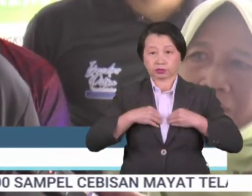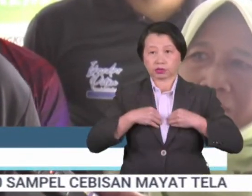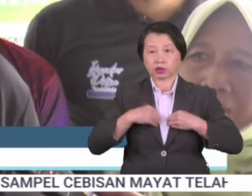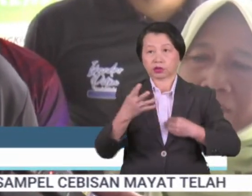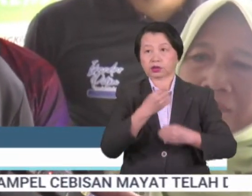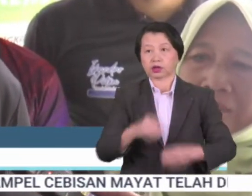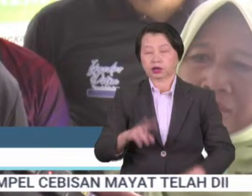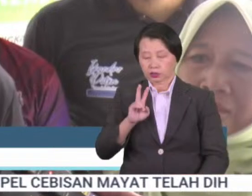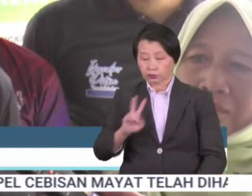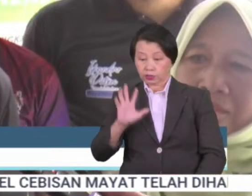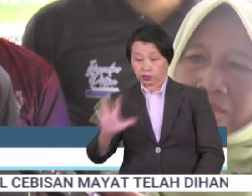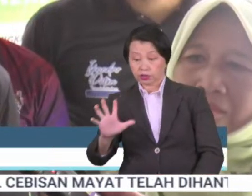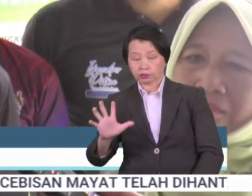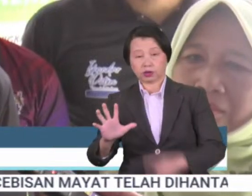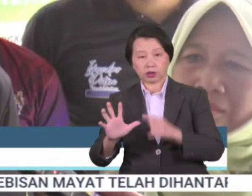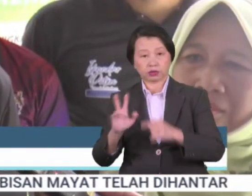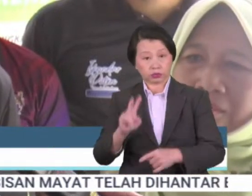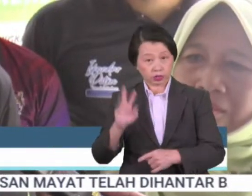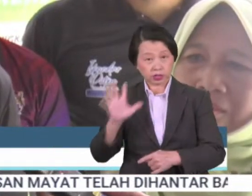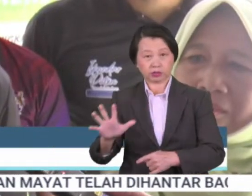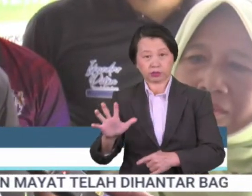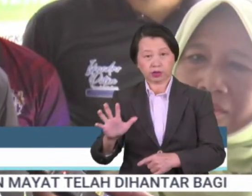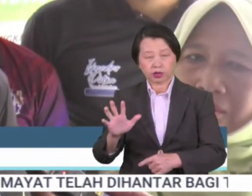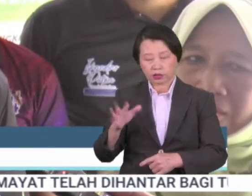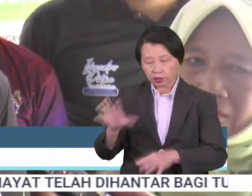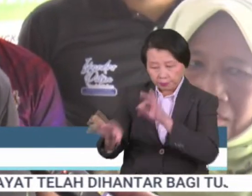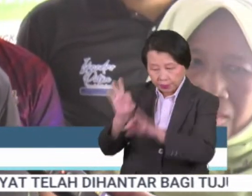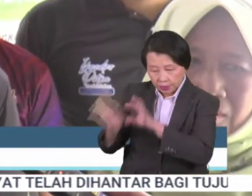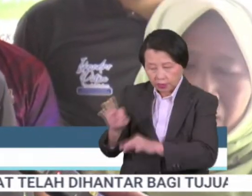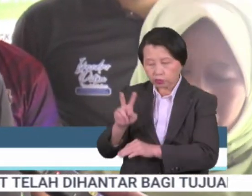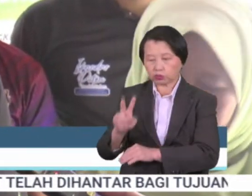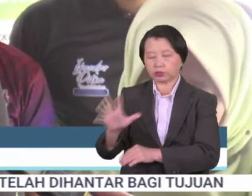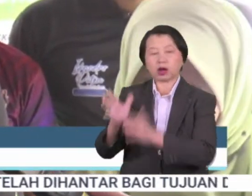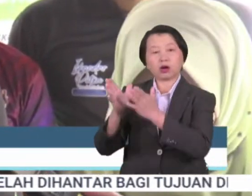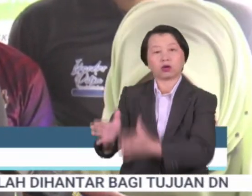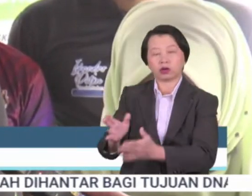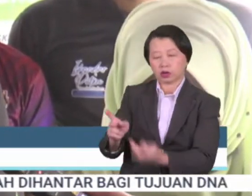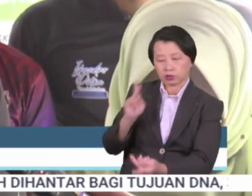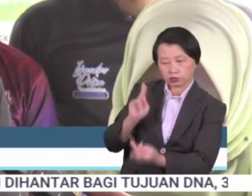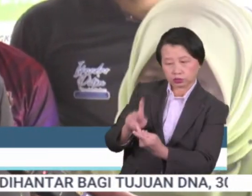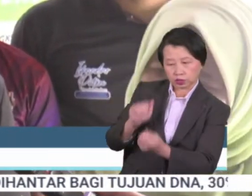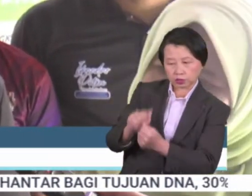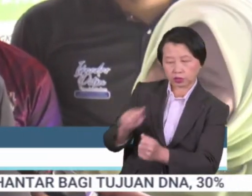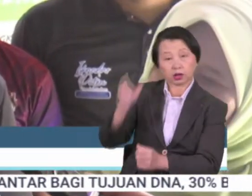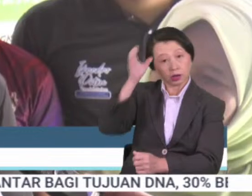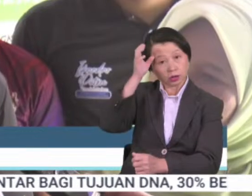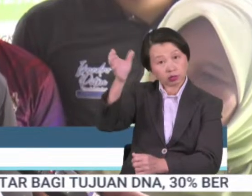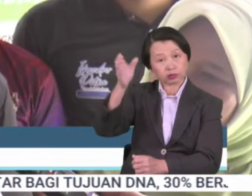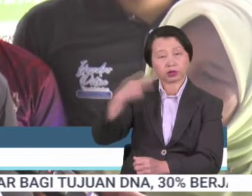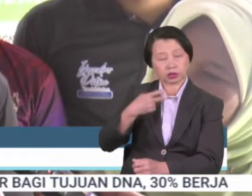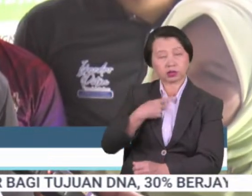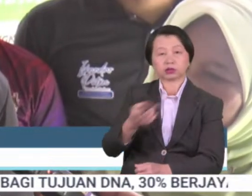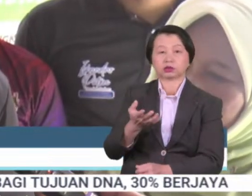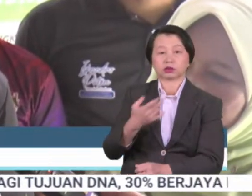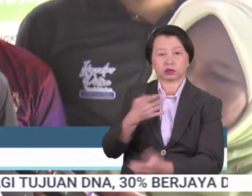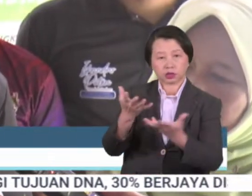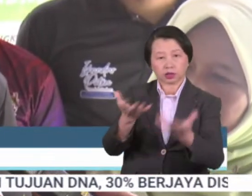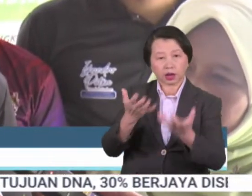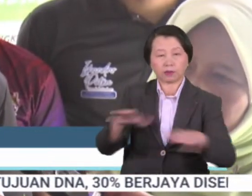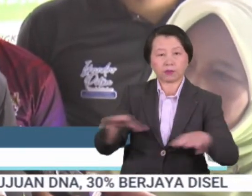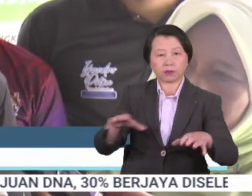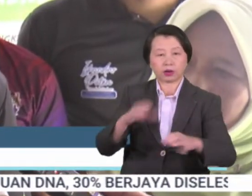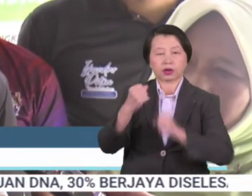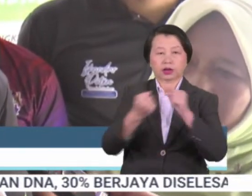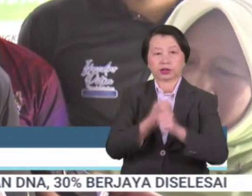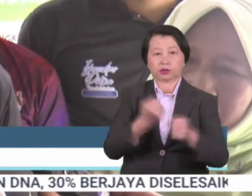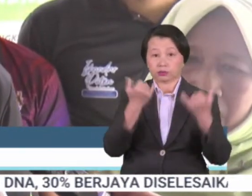sebanyak 25 yang saja yang kita apaelah kita pilih yang bersesuaian dengan konsep yang kita kita nak laksanakan